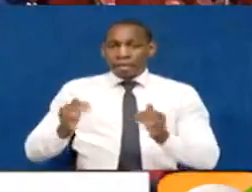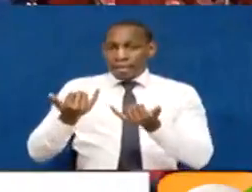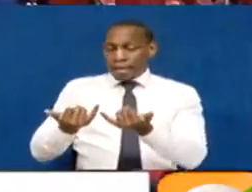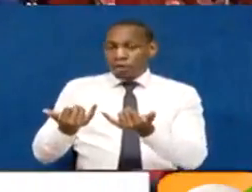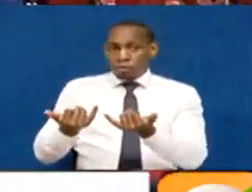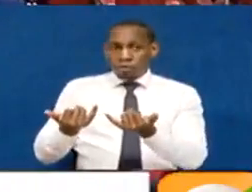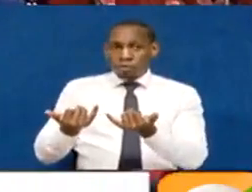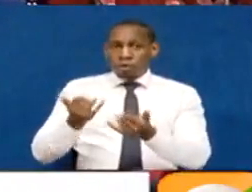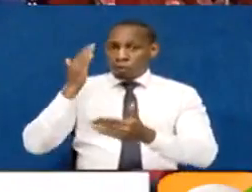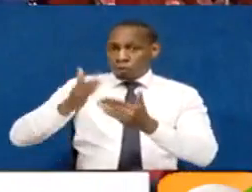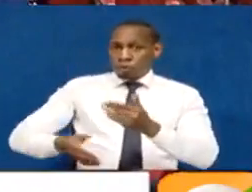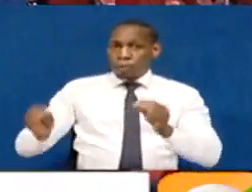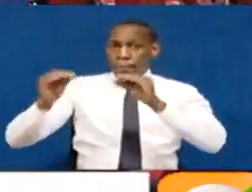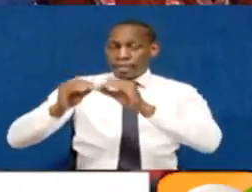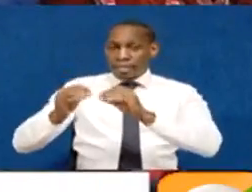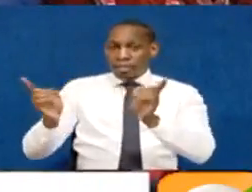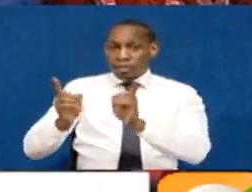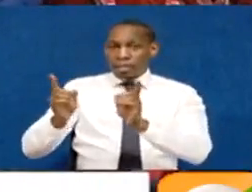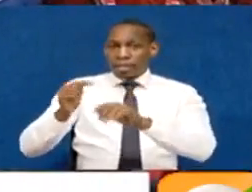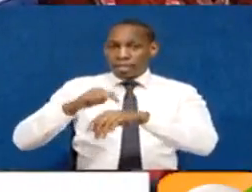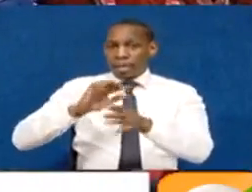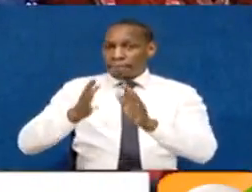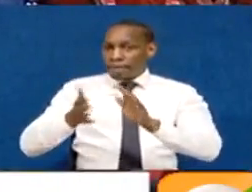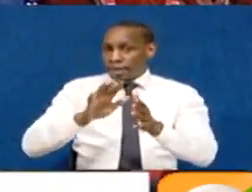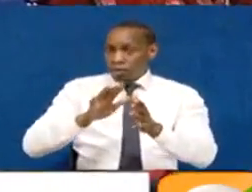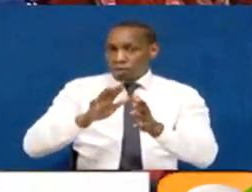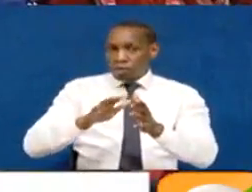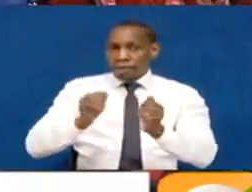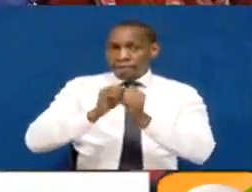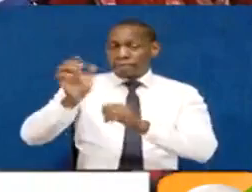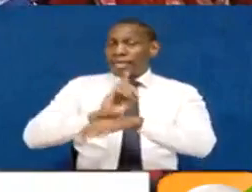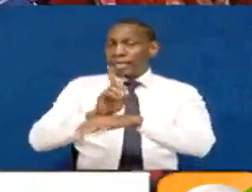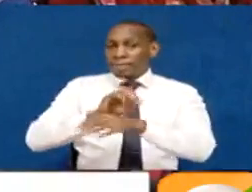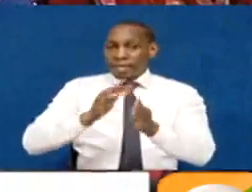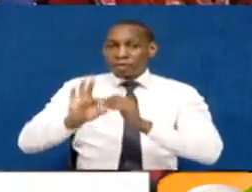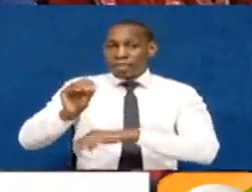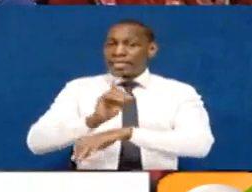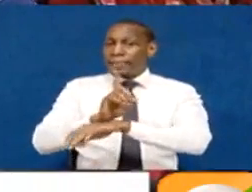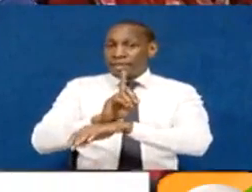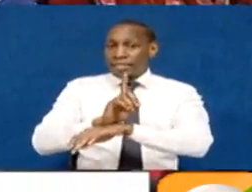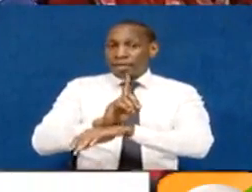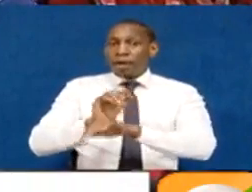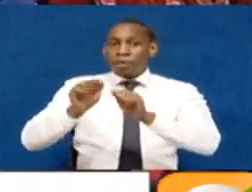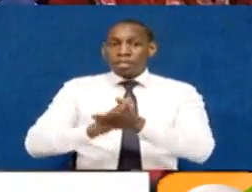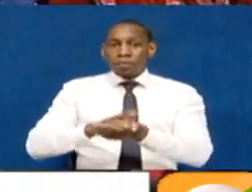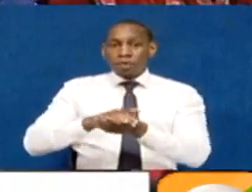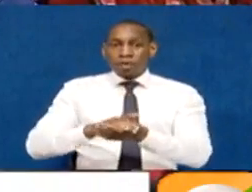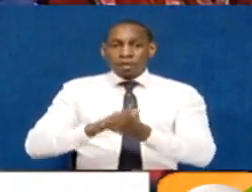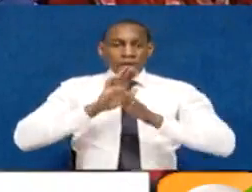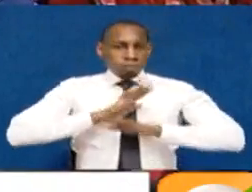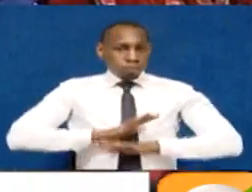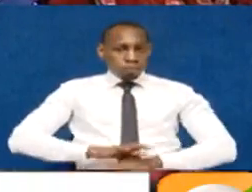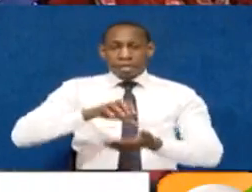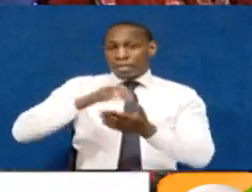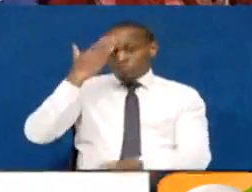kuweza kusimamisha kikao hicho kwa muda wa dakika nafikiri kama si 15 hivi 30, kuweza kutuliza hali